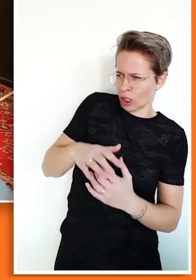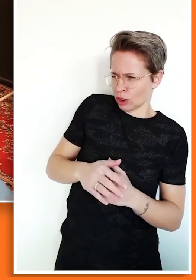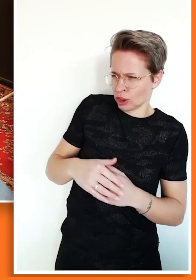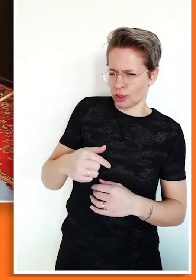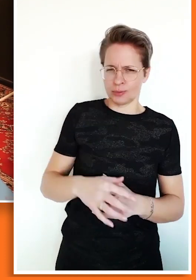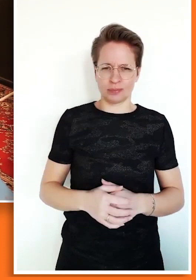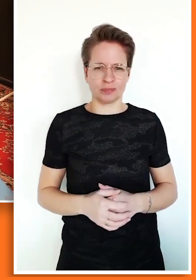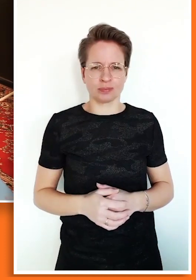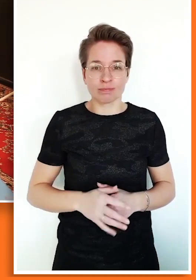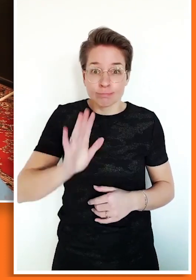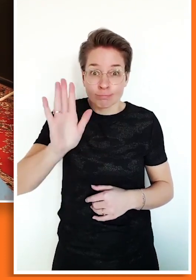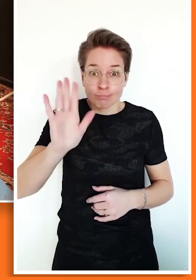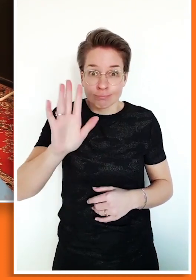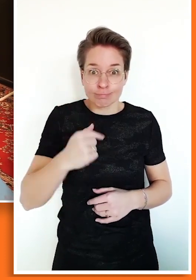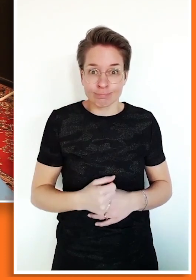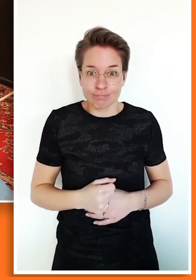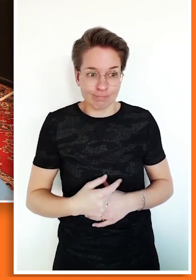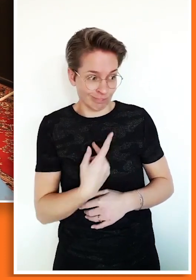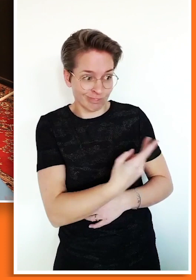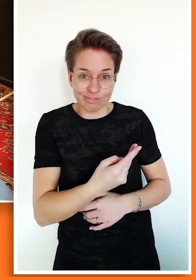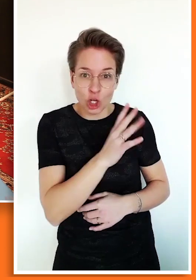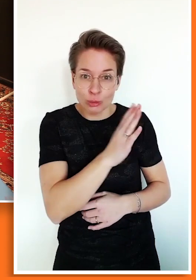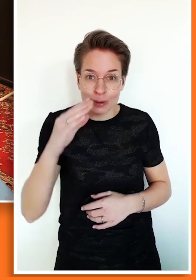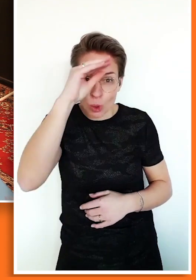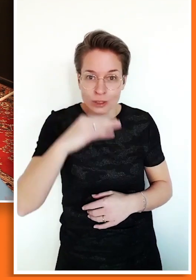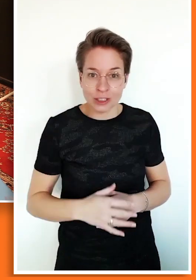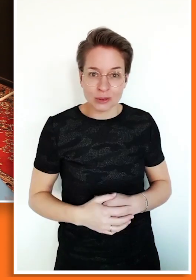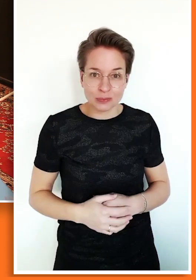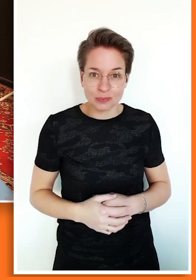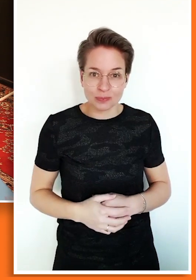Ik ben professor Pertamentus. Hoorde ik iemand over... Wij zijn de B-Boys.